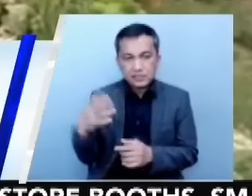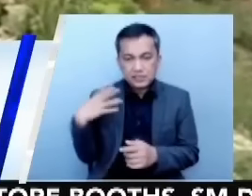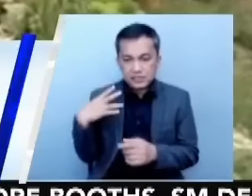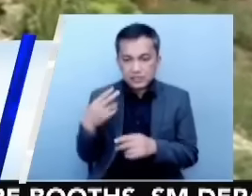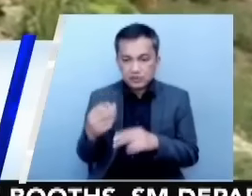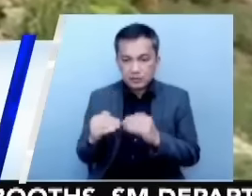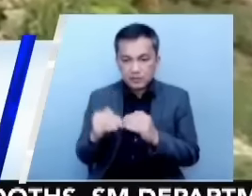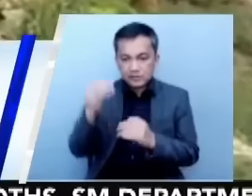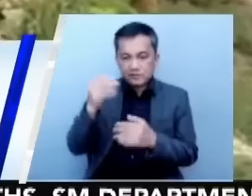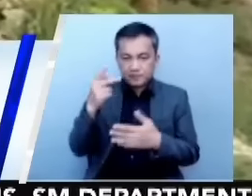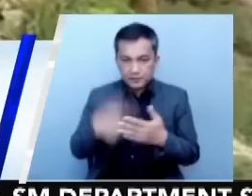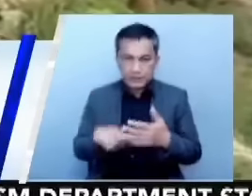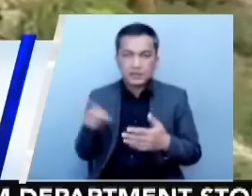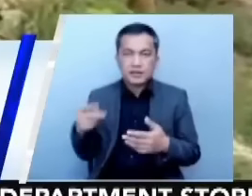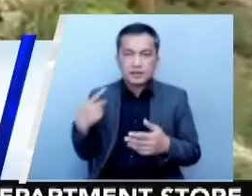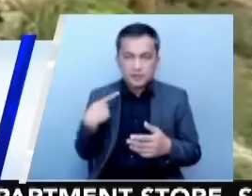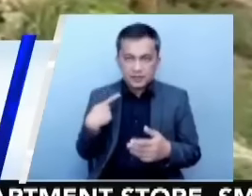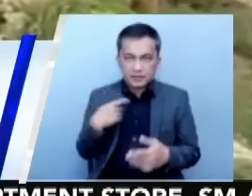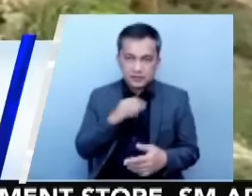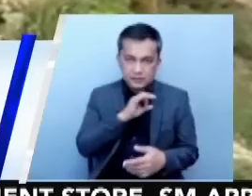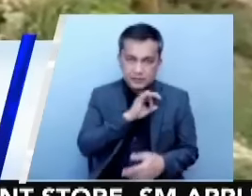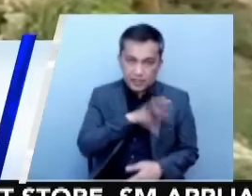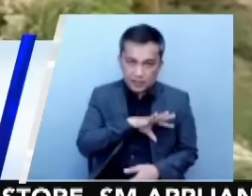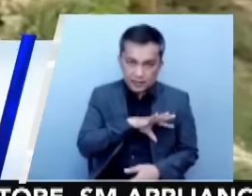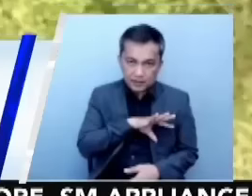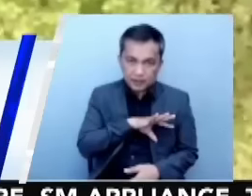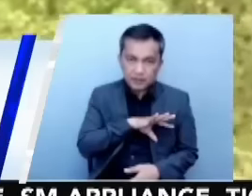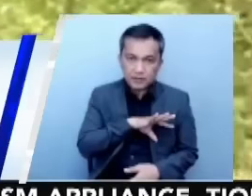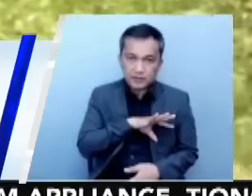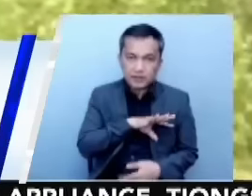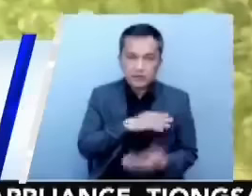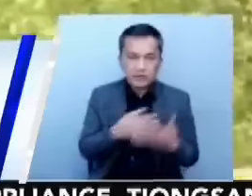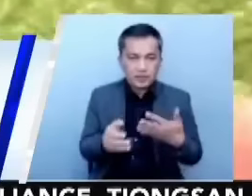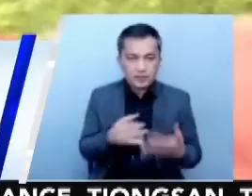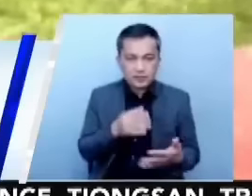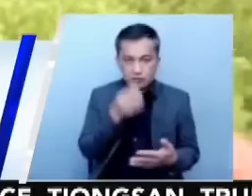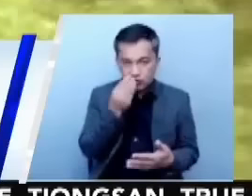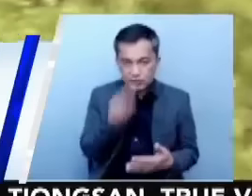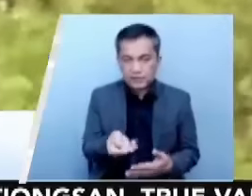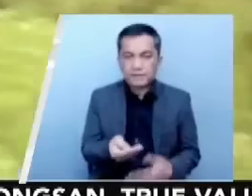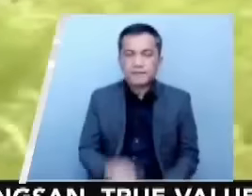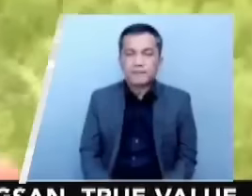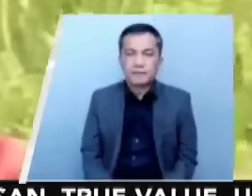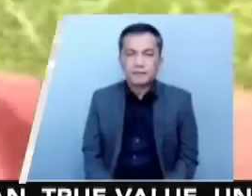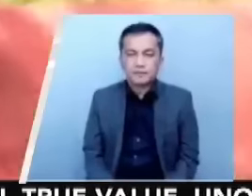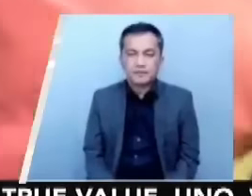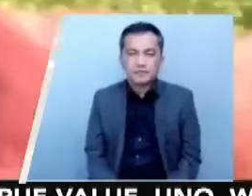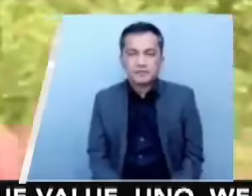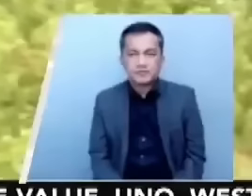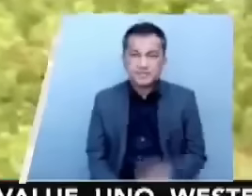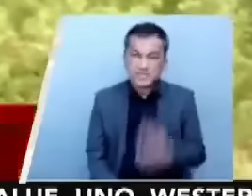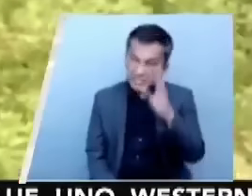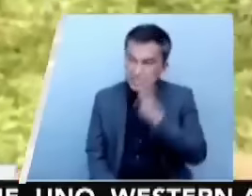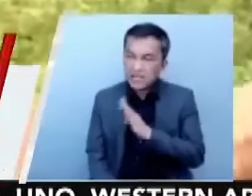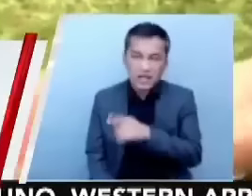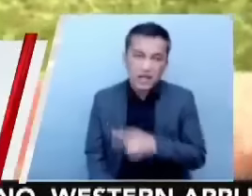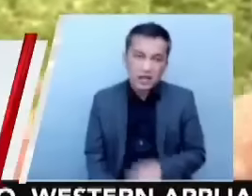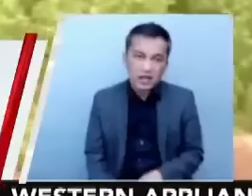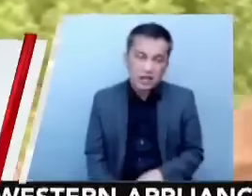meron naman silang kita kahit na kaunti. Nasira na ito. Kasi na-uber